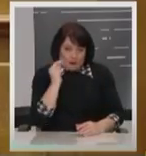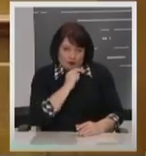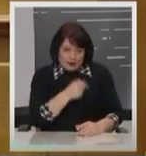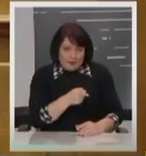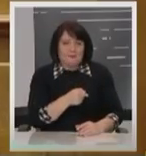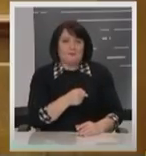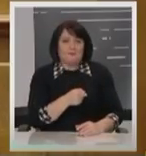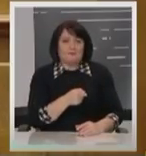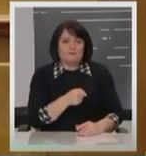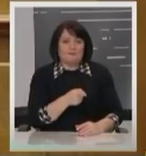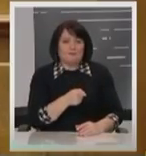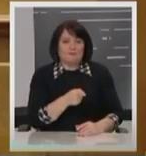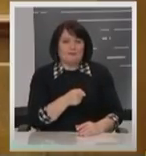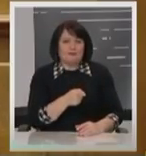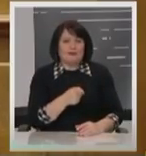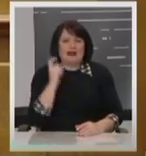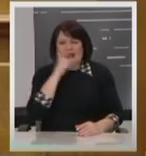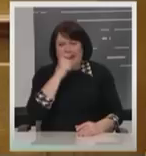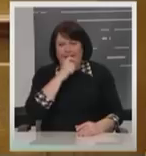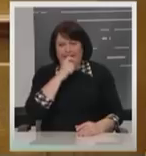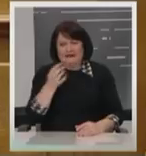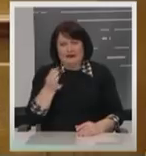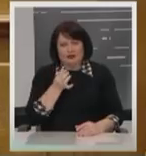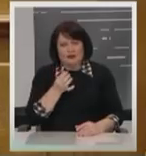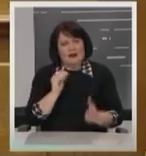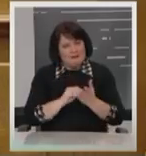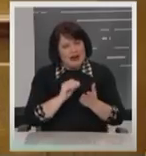Θυμίζω κύριε Τσίπρα, το είπε και η κυρία Γεννηματά, αλλά